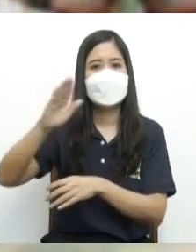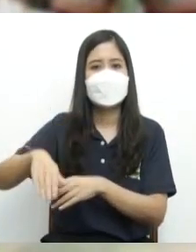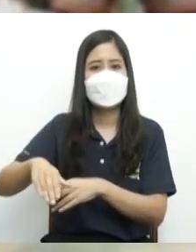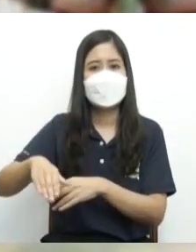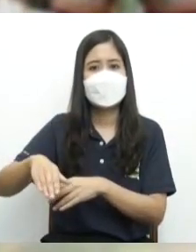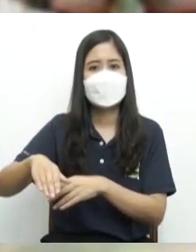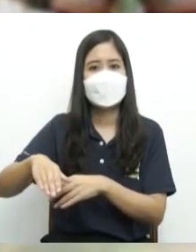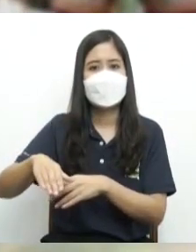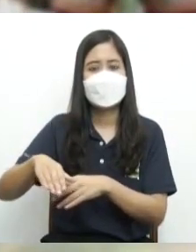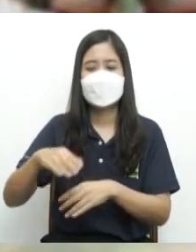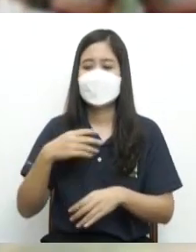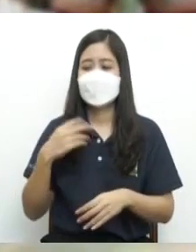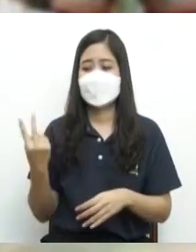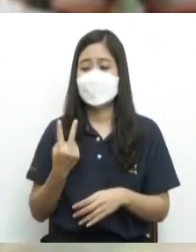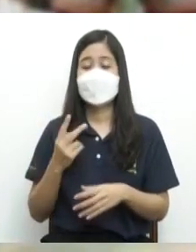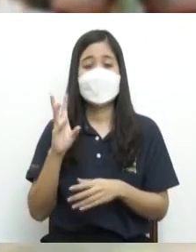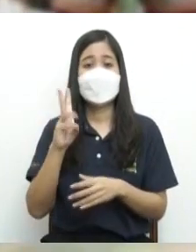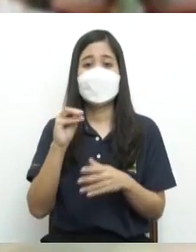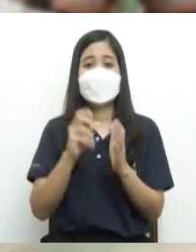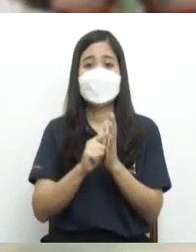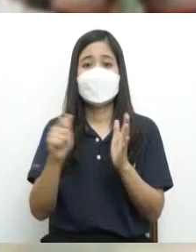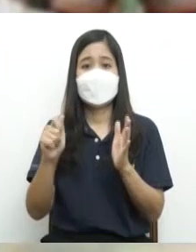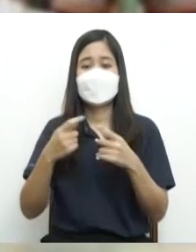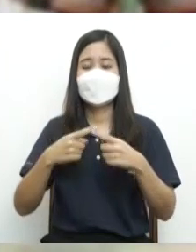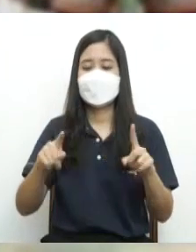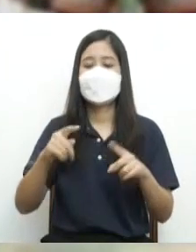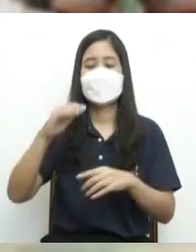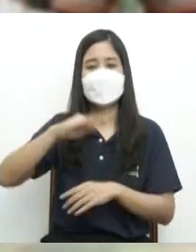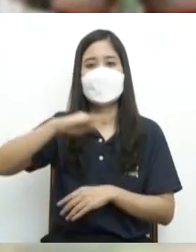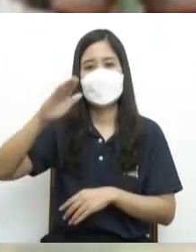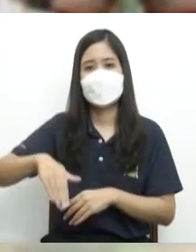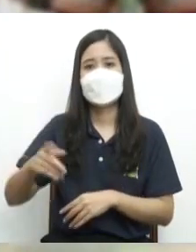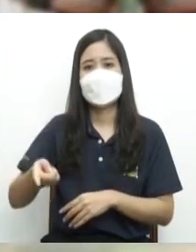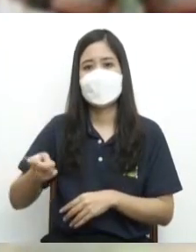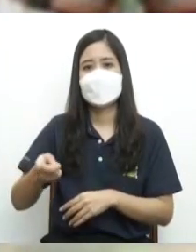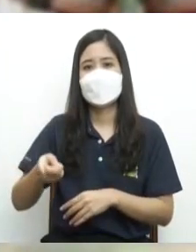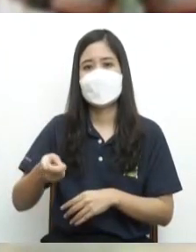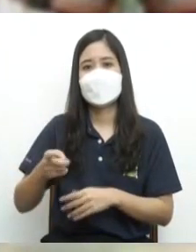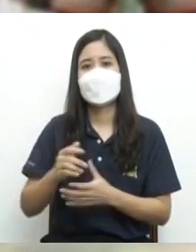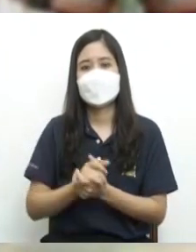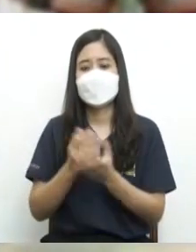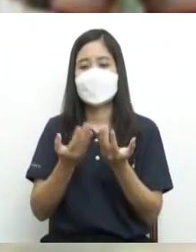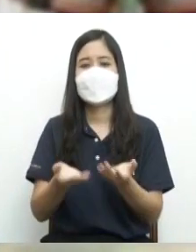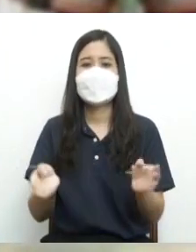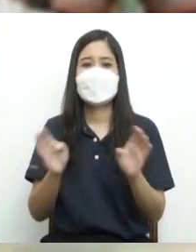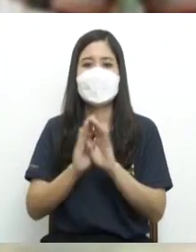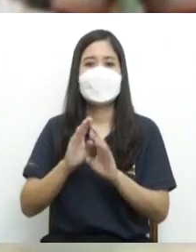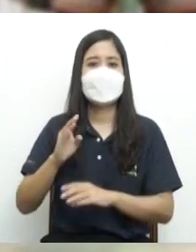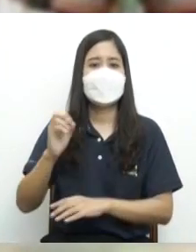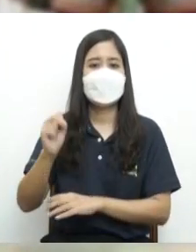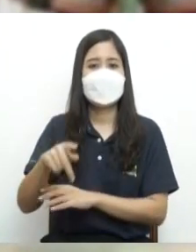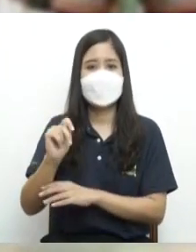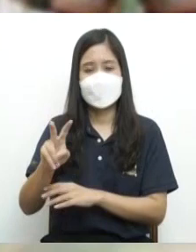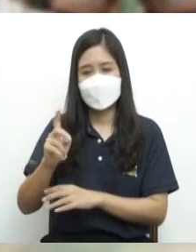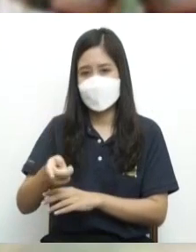ภาระหน้าที่ตามราชการแต่ความเป็นพี่น้องความเป็นครอบครัวใหญ่ของเรายังมีเสมอนั่นแปลว่ากำลังจะบอกว่าแ